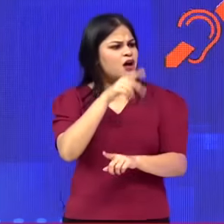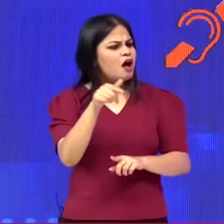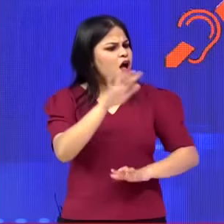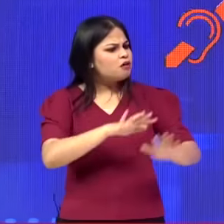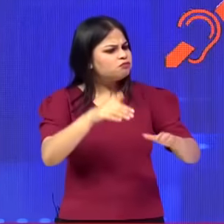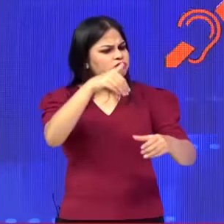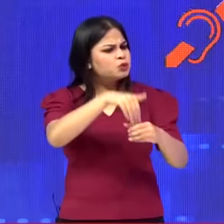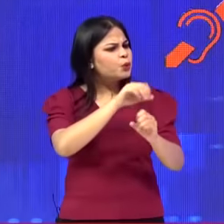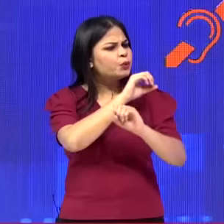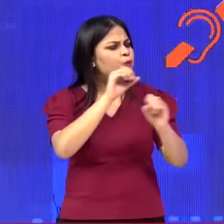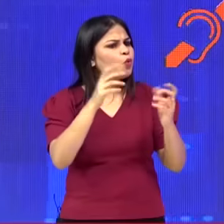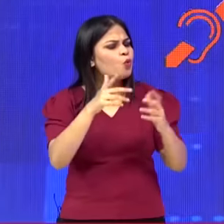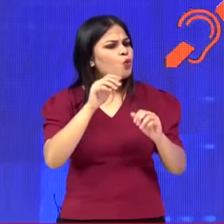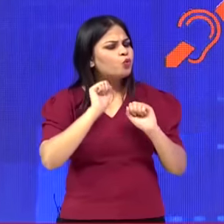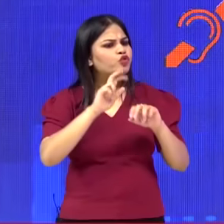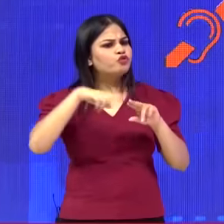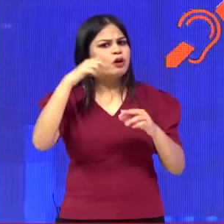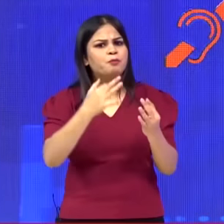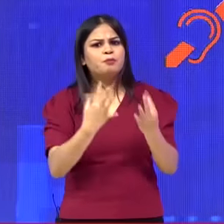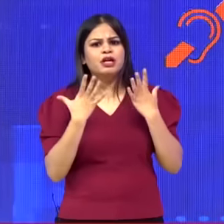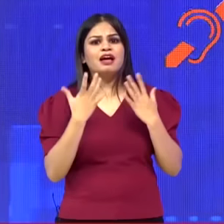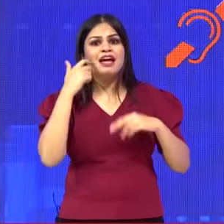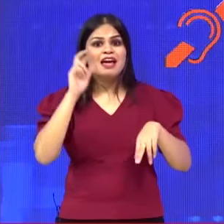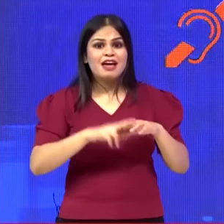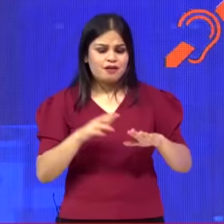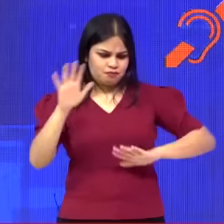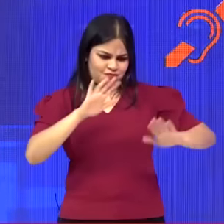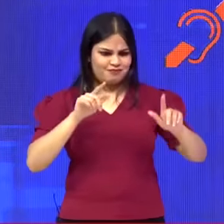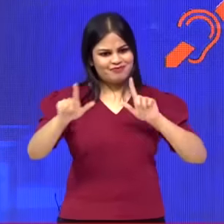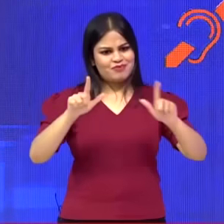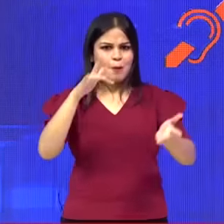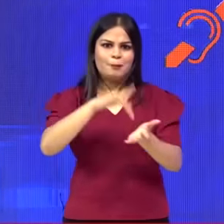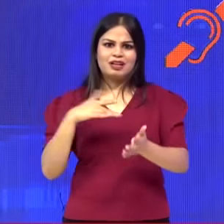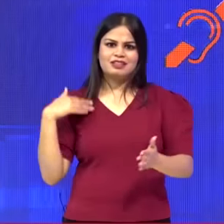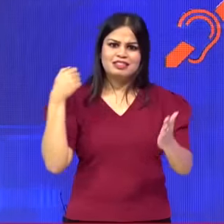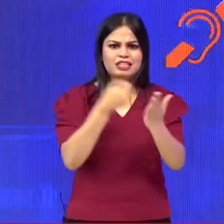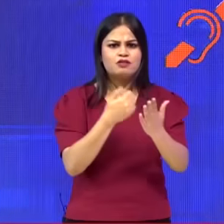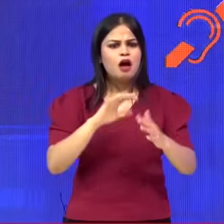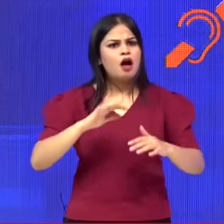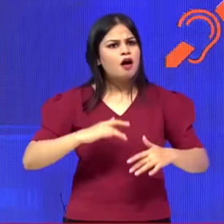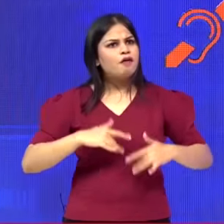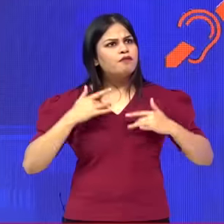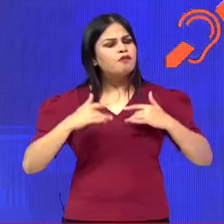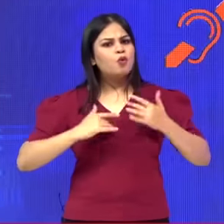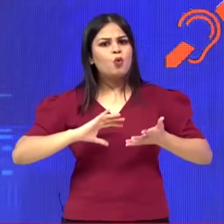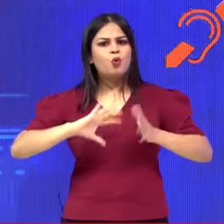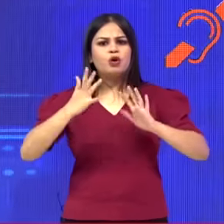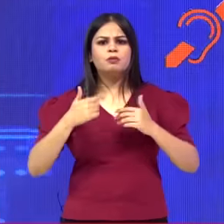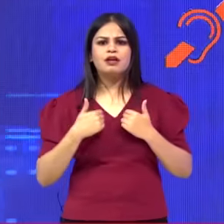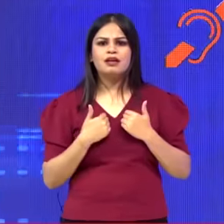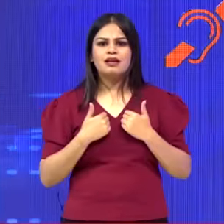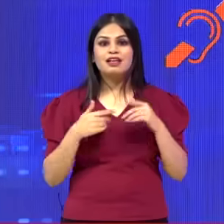फिल्म ही इतनी बढ़िया थी कि सेट पर पहुंचो और यू जस्ट स्टार्ट फीलिंग इट, ये जैसे कि मैं जब मैं सूरज बड़जात्या साहब के